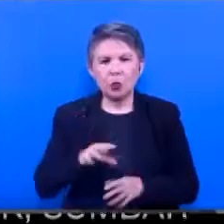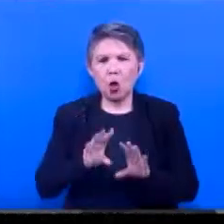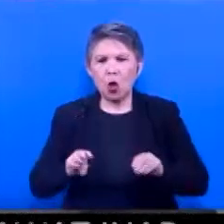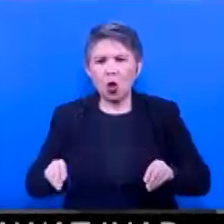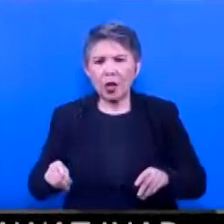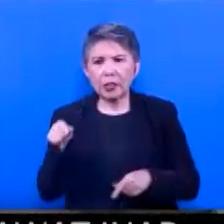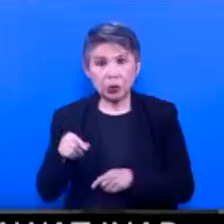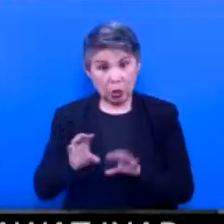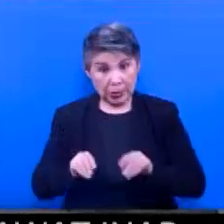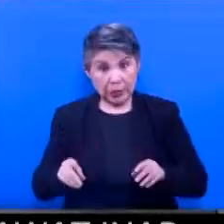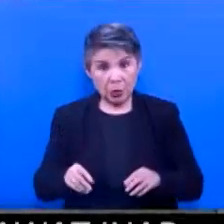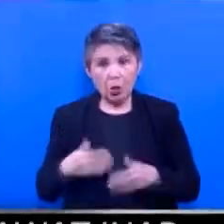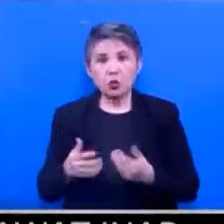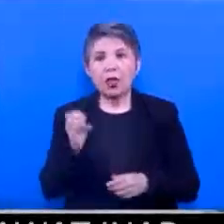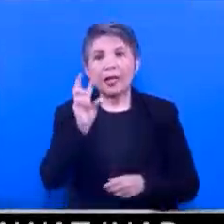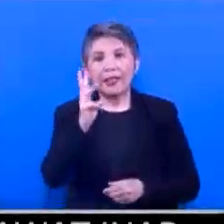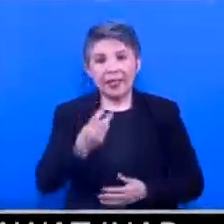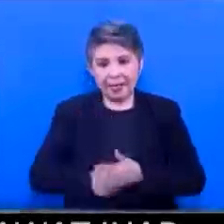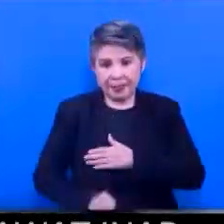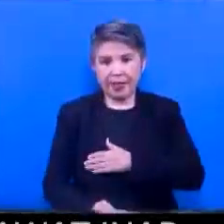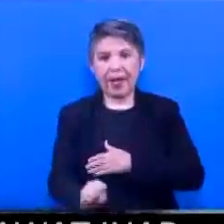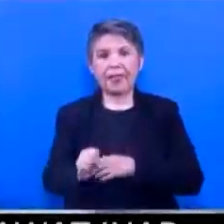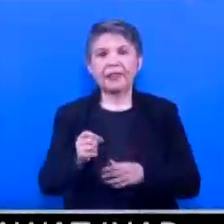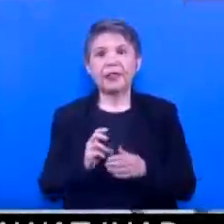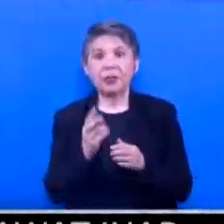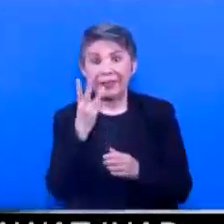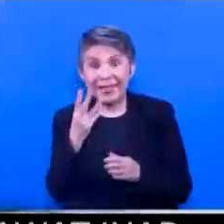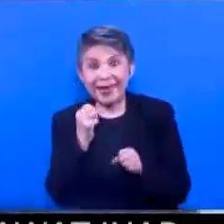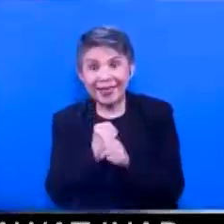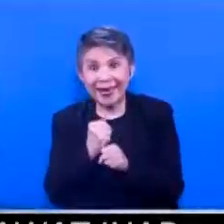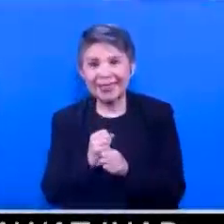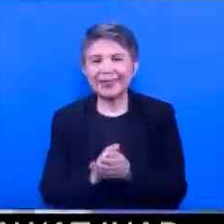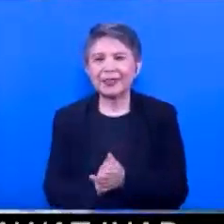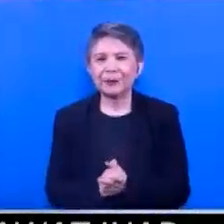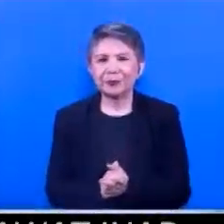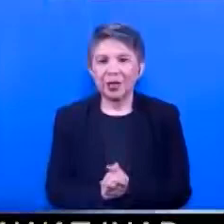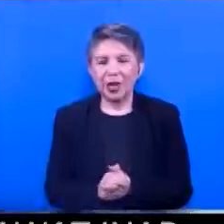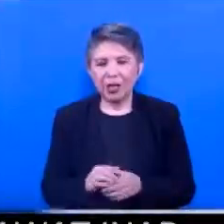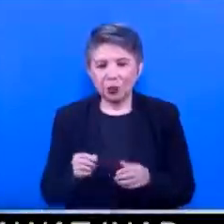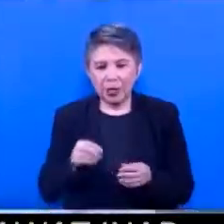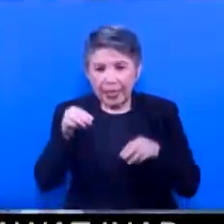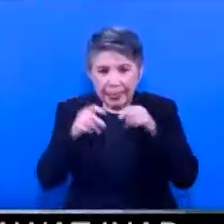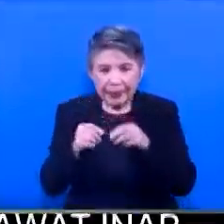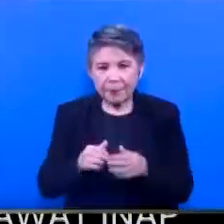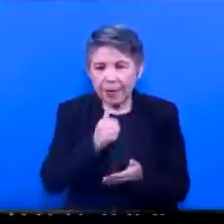sudah bertahan hingga 3 generasi. Setia meramu tamu dan menjaga mutu pada resep peninggalan terdahulu.